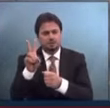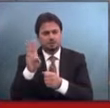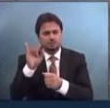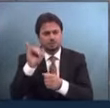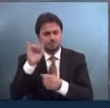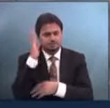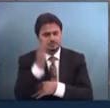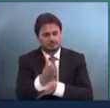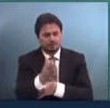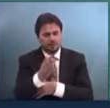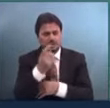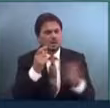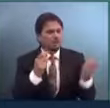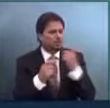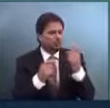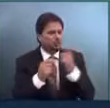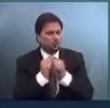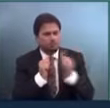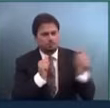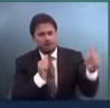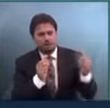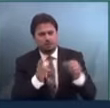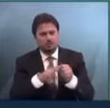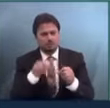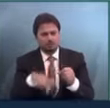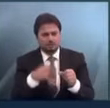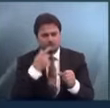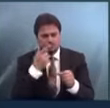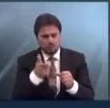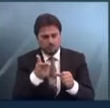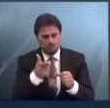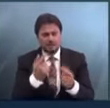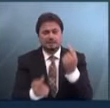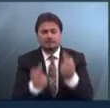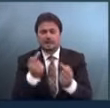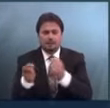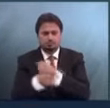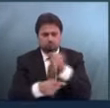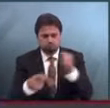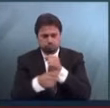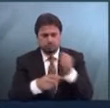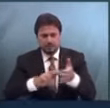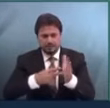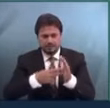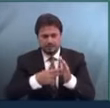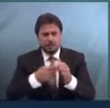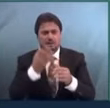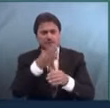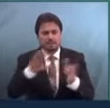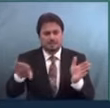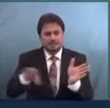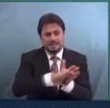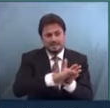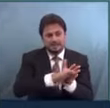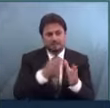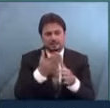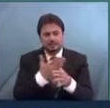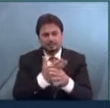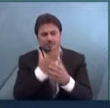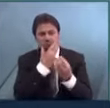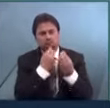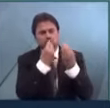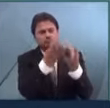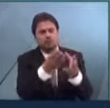مركز مدينه كركوك اطلقتها دائره الزراعه بالتعاون مع اداره السد بهدف تنميه